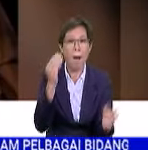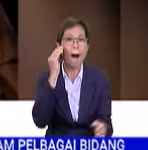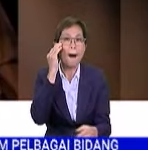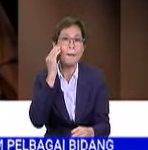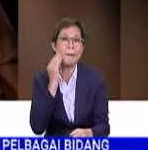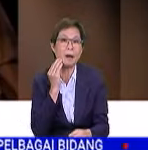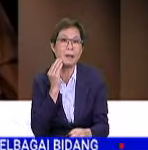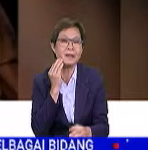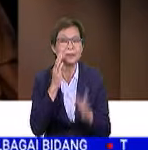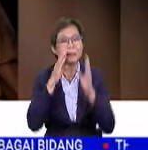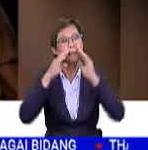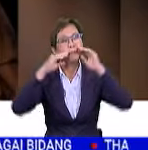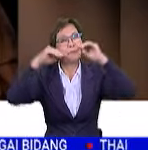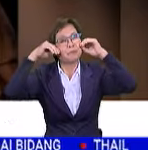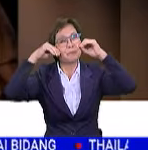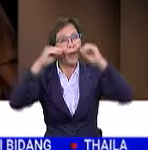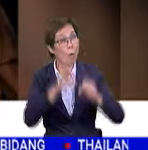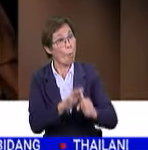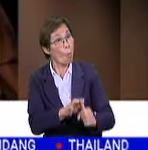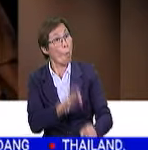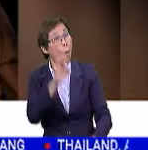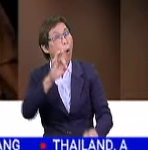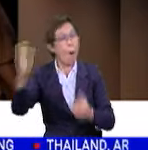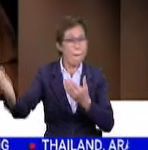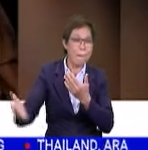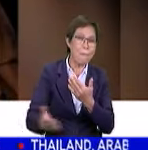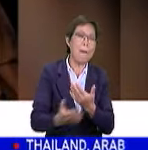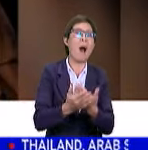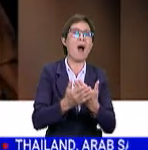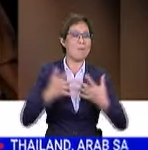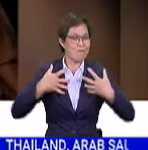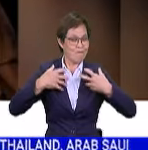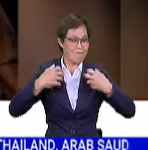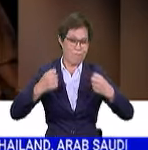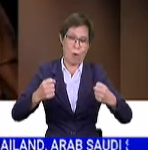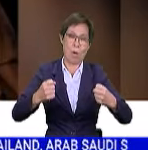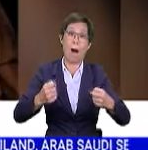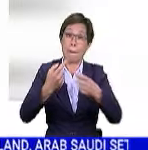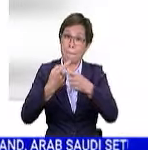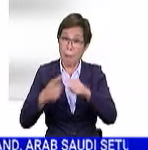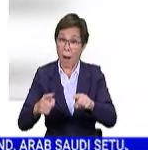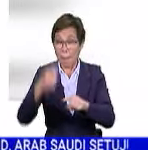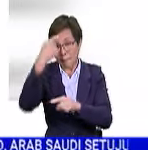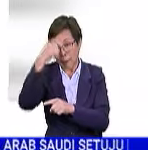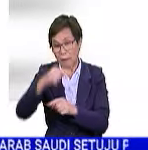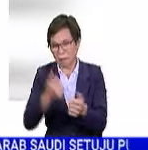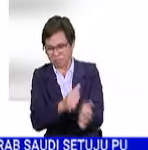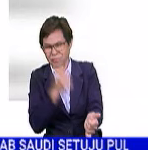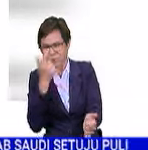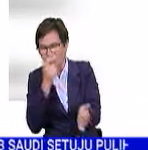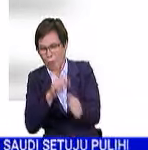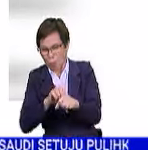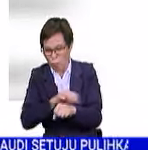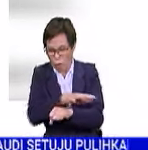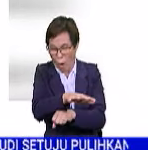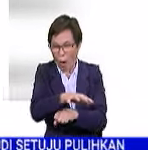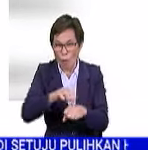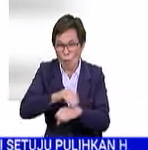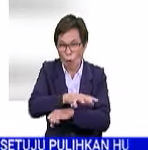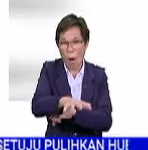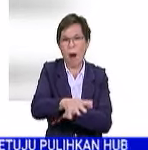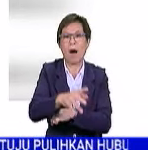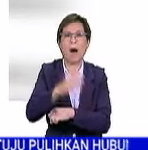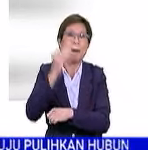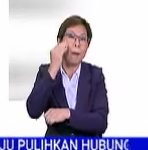Dr. Mahathir ceria dan bersemangat untuk kembali pulih sepenuhnya. Bagaimanapun, bagi mengelak jangkitan, kedua-dua Tun